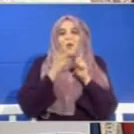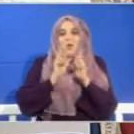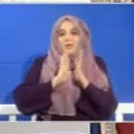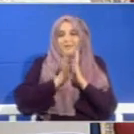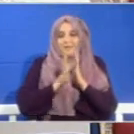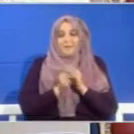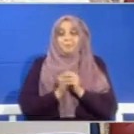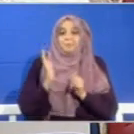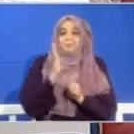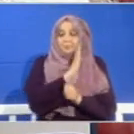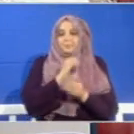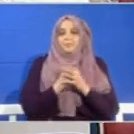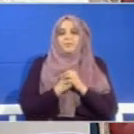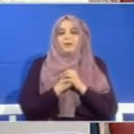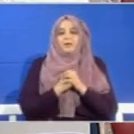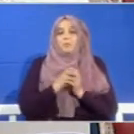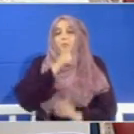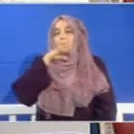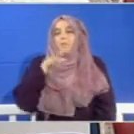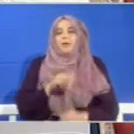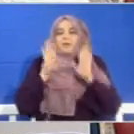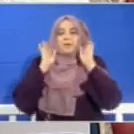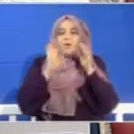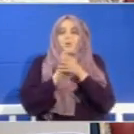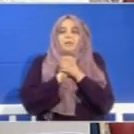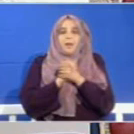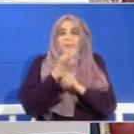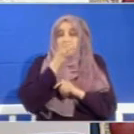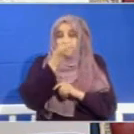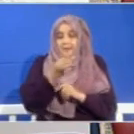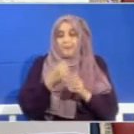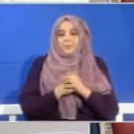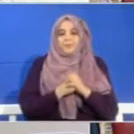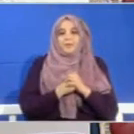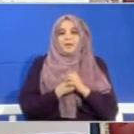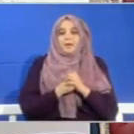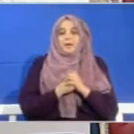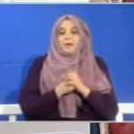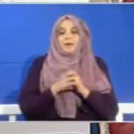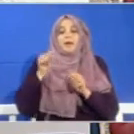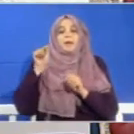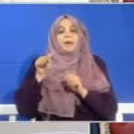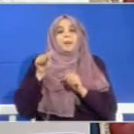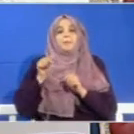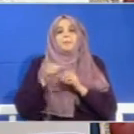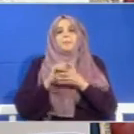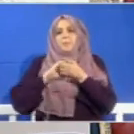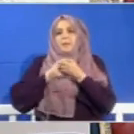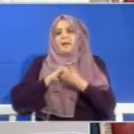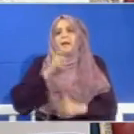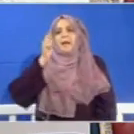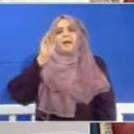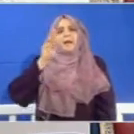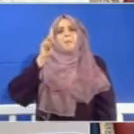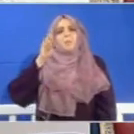يقول النبي الكريم عليه الصلاة والسلام عن عبد الله بن مسعود عن النبي صلى الله